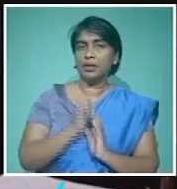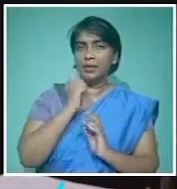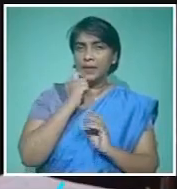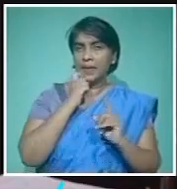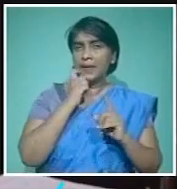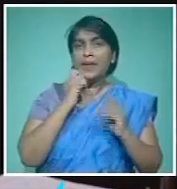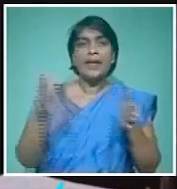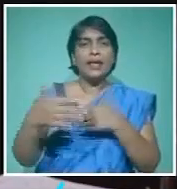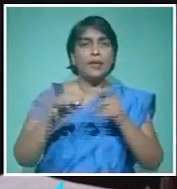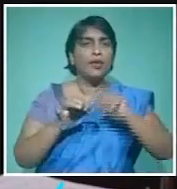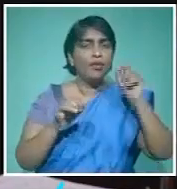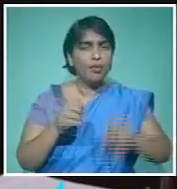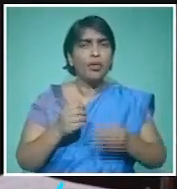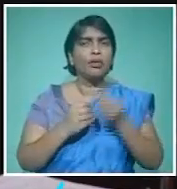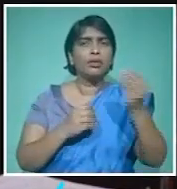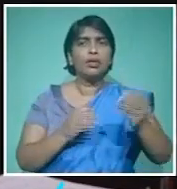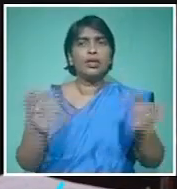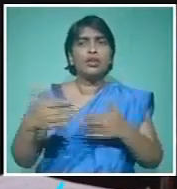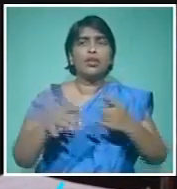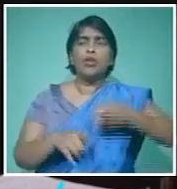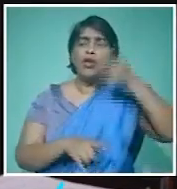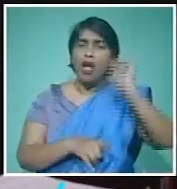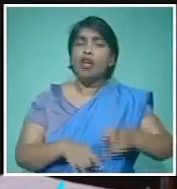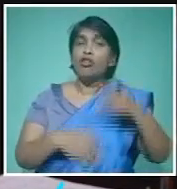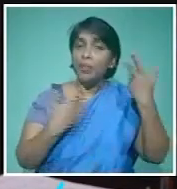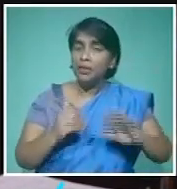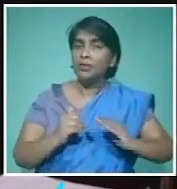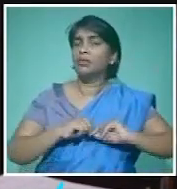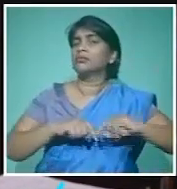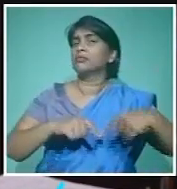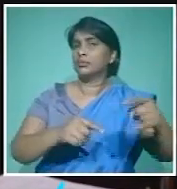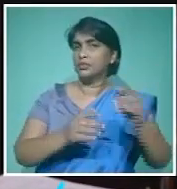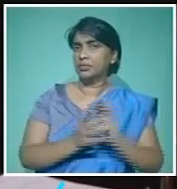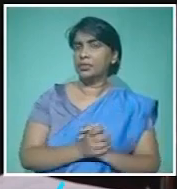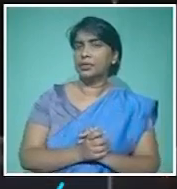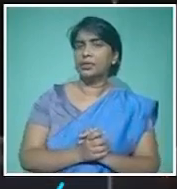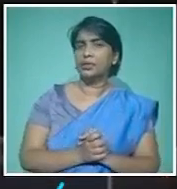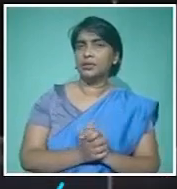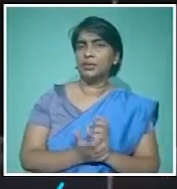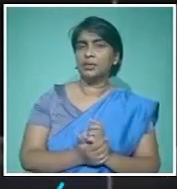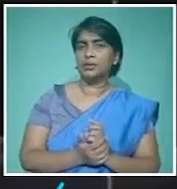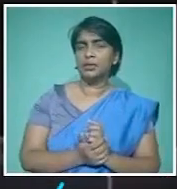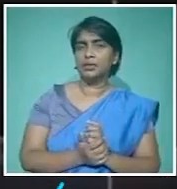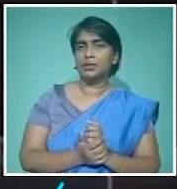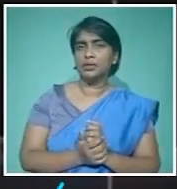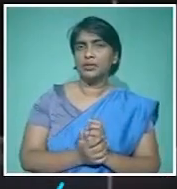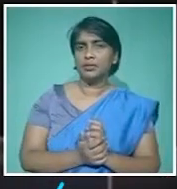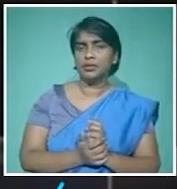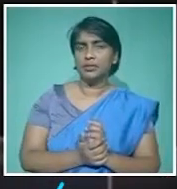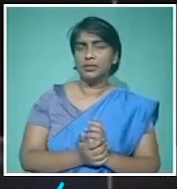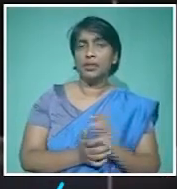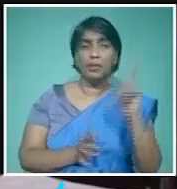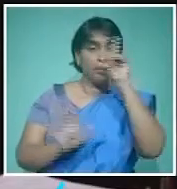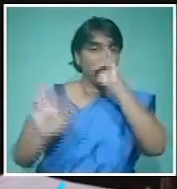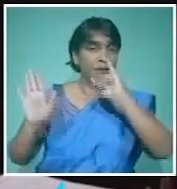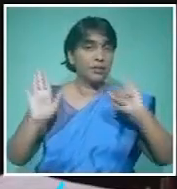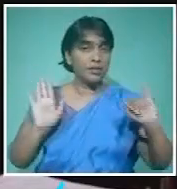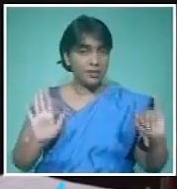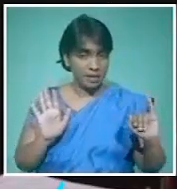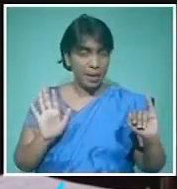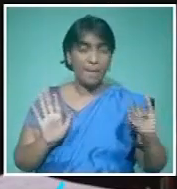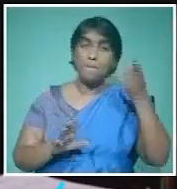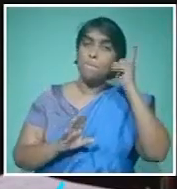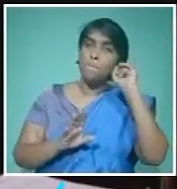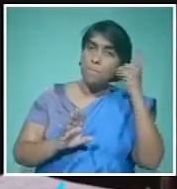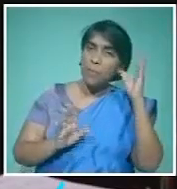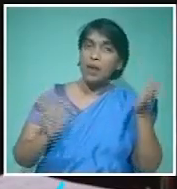යන්න ඕනනේ කැබිනට් මණ්ඩලයේ අනුමැතියකින් තමයි පනත දෙන්න ඕන සෝ ඉට් ස්ටිල් ටේක් සම් ඒ කියන්නේ මෙහෙමයි මාස 6ක් ඉක්මවා ගියොත් කැබිනට්